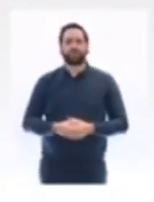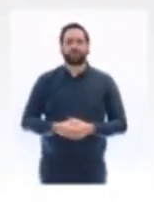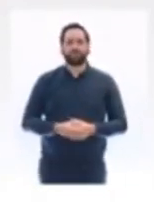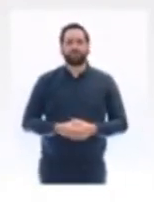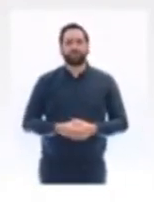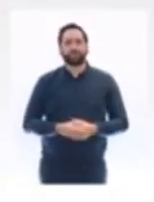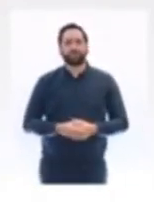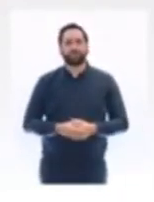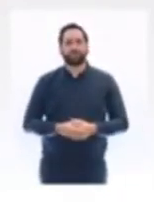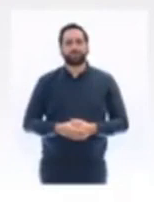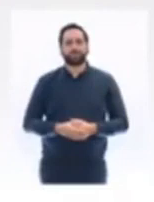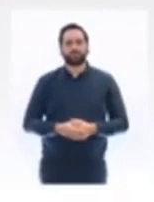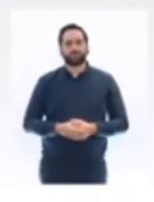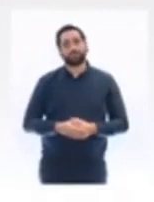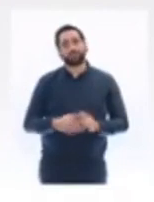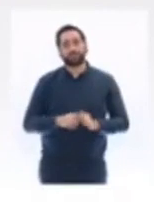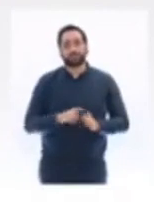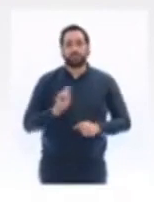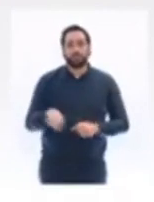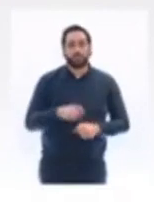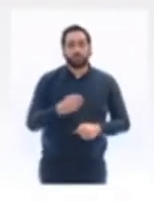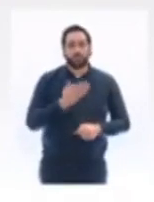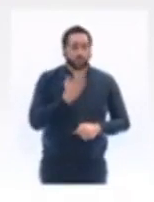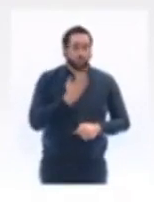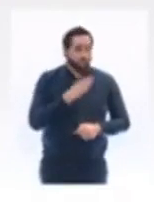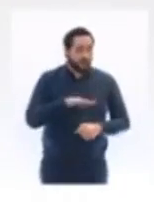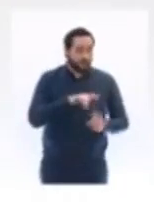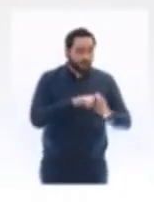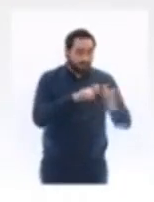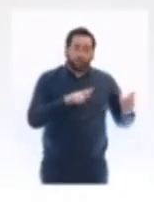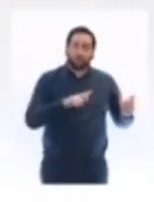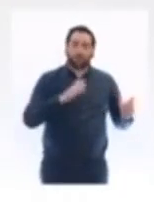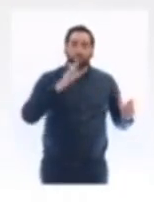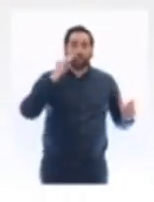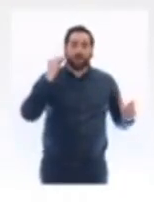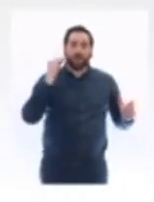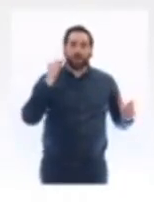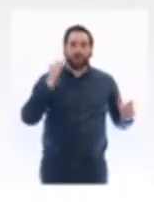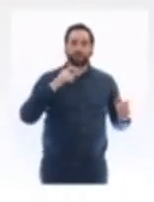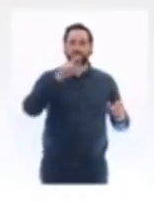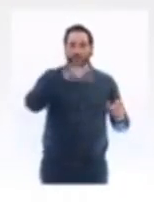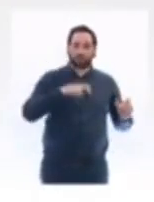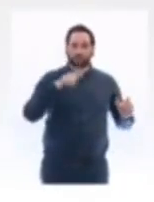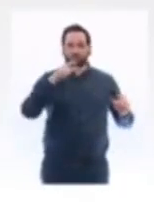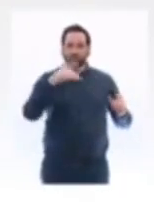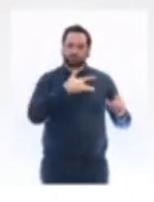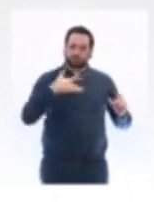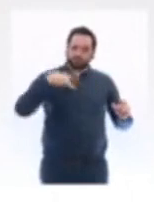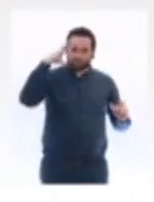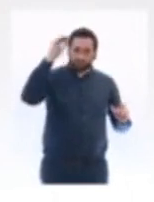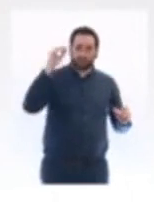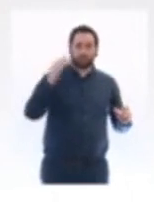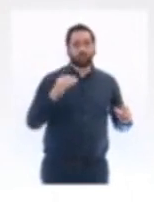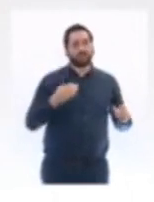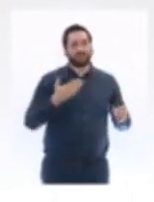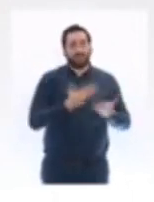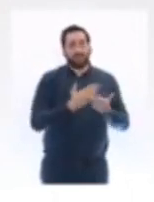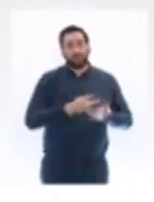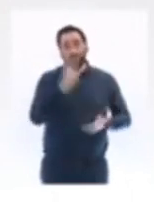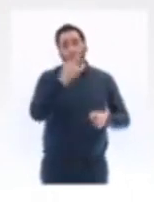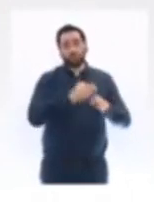et nuit, aux équipes qui subissent la vague de plein fouet. Nous mobilisons aussi les étudiants en santé. Les étudiants en santé